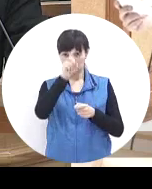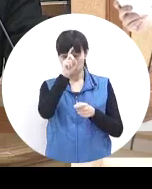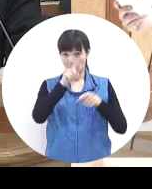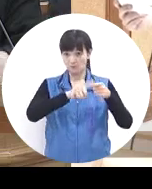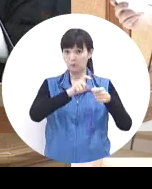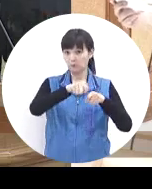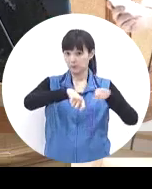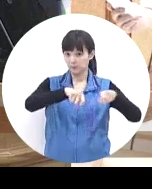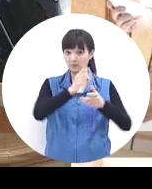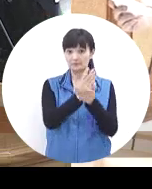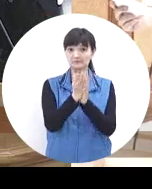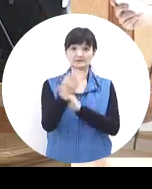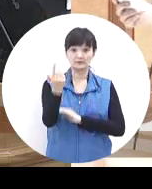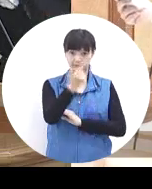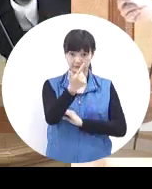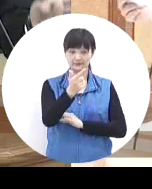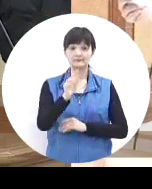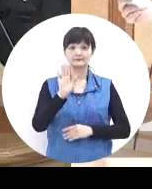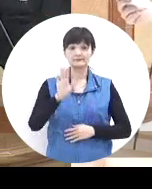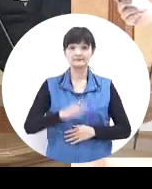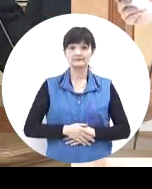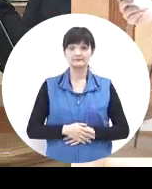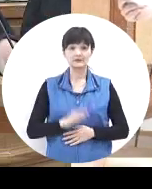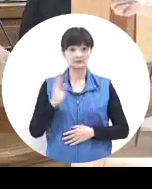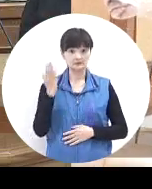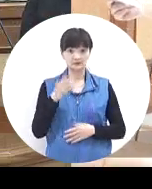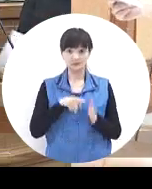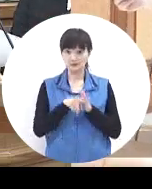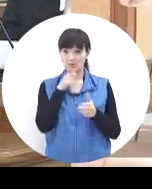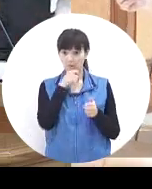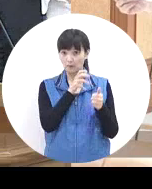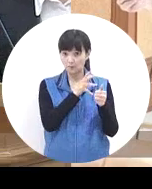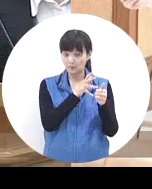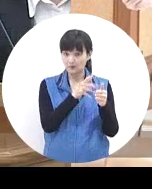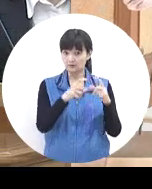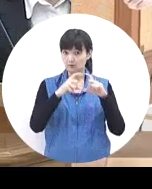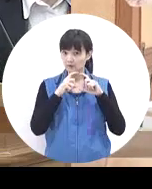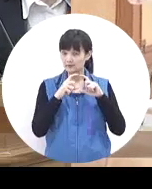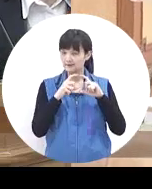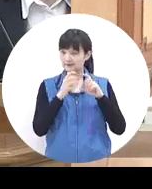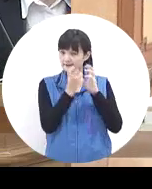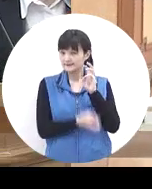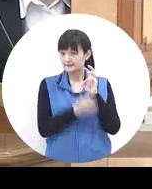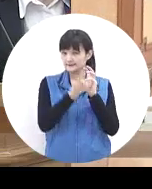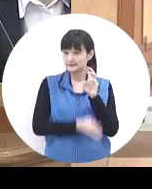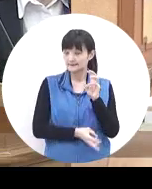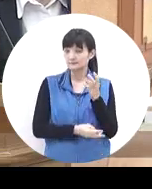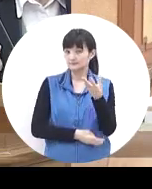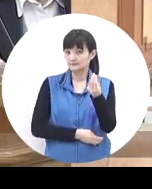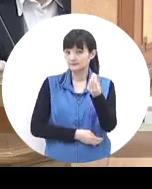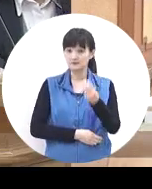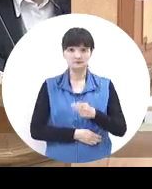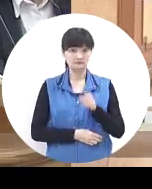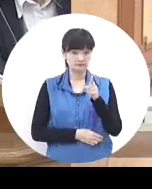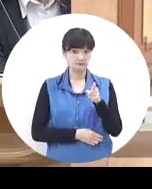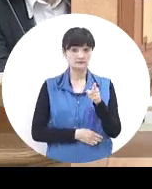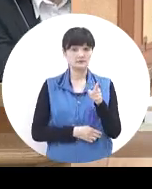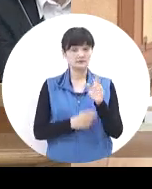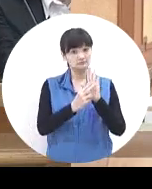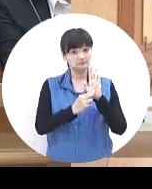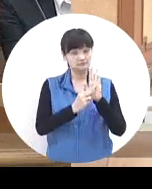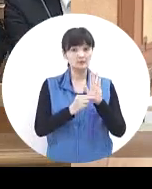面向的创新做法。但在专访里面，你没有提到太多的细节。以市长您的说法是，我们将